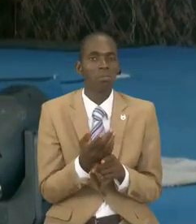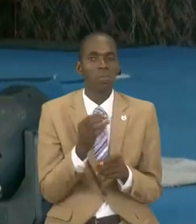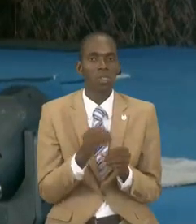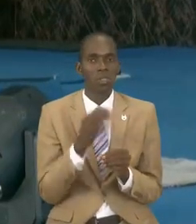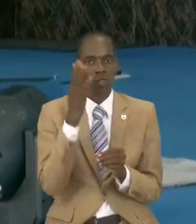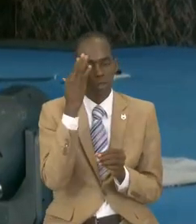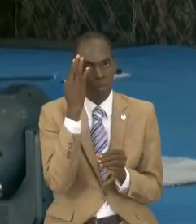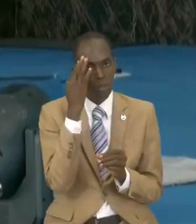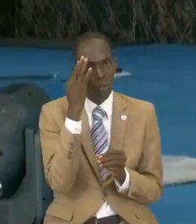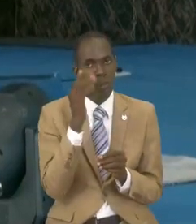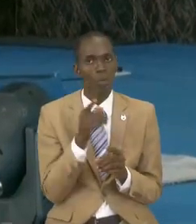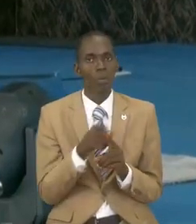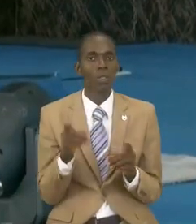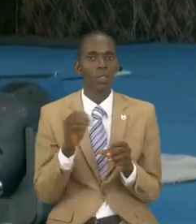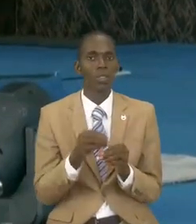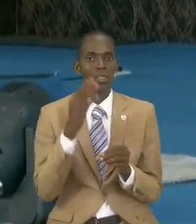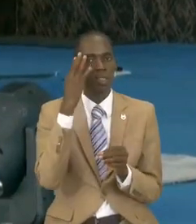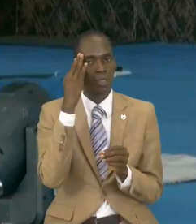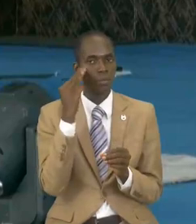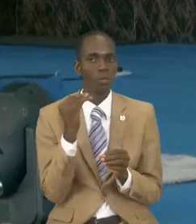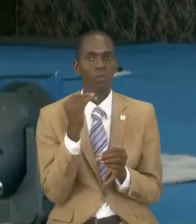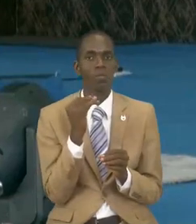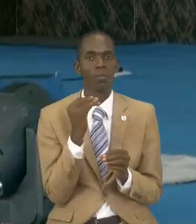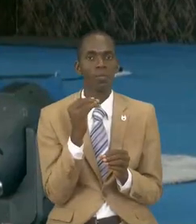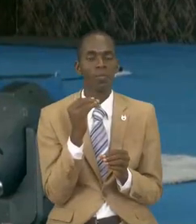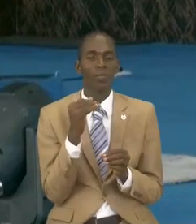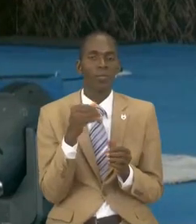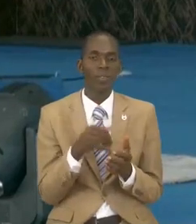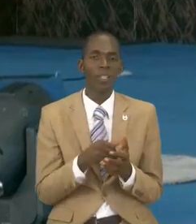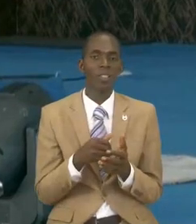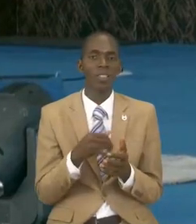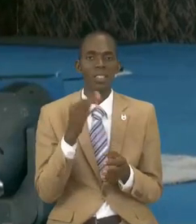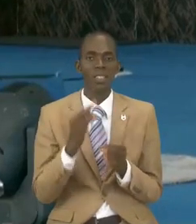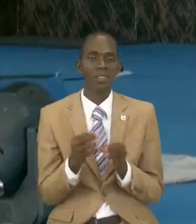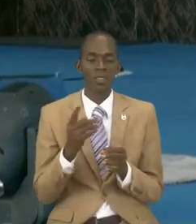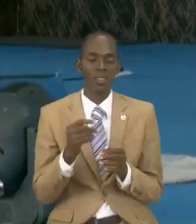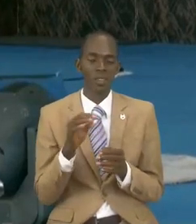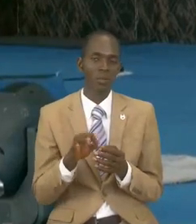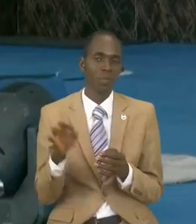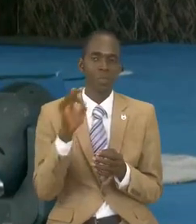pas en connaissance, mais par expérience. Si l'esprit